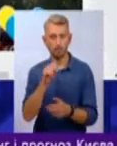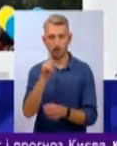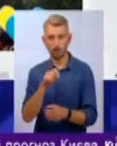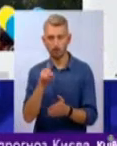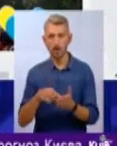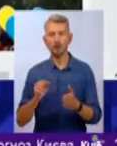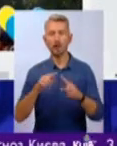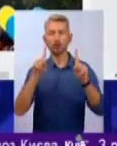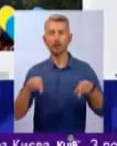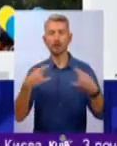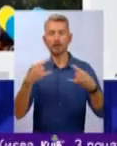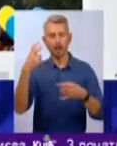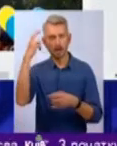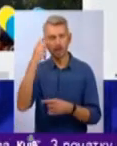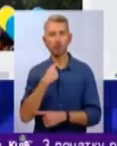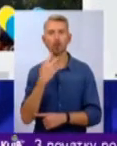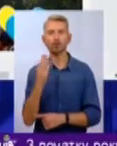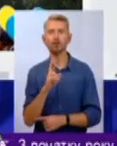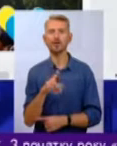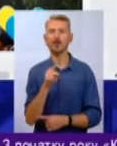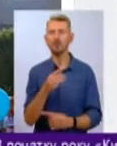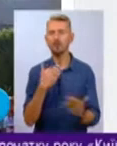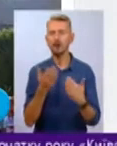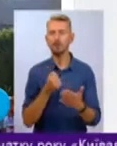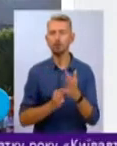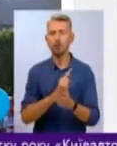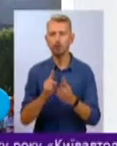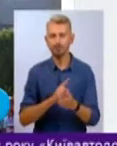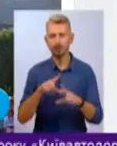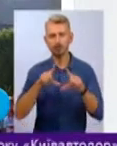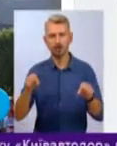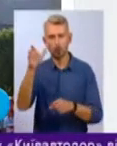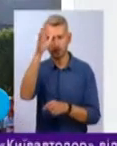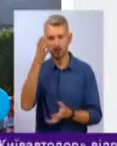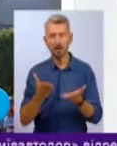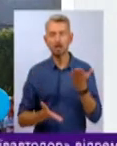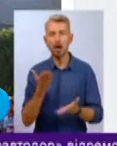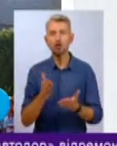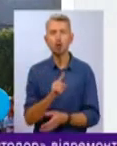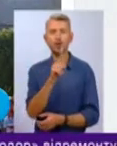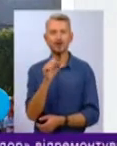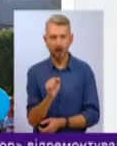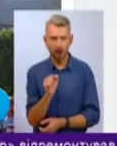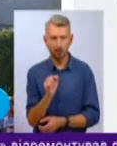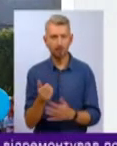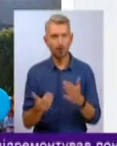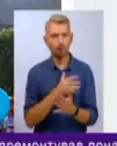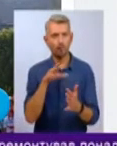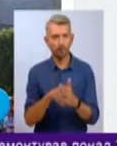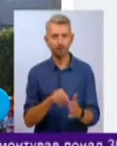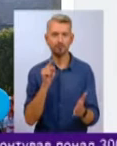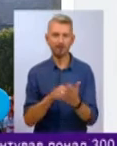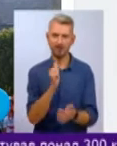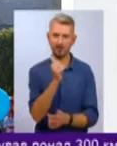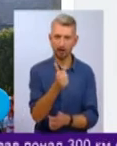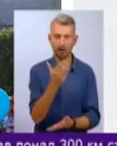сторінці телеканал «Київ» проголосуйте, як ви ставитеся до змін у шкільній освіті. Якщо за нововведення, ставте лайк.